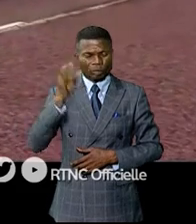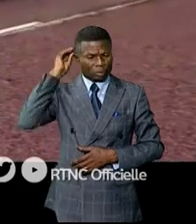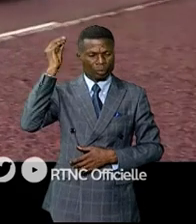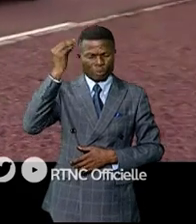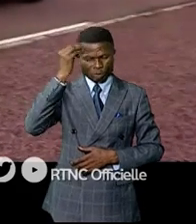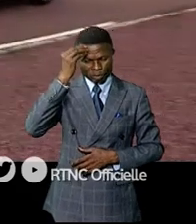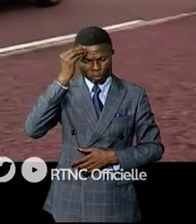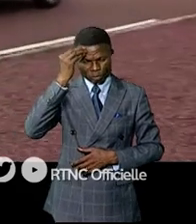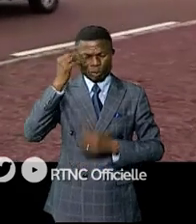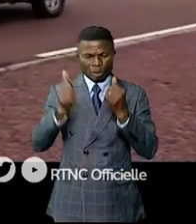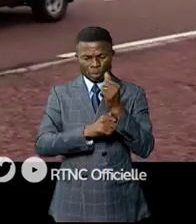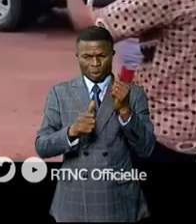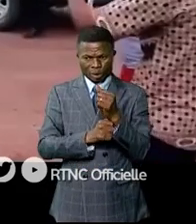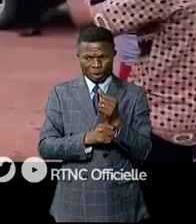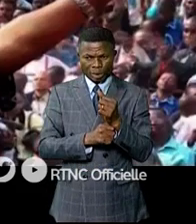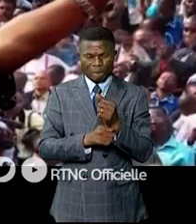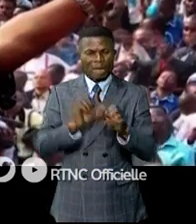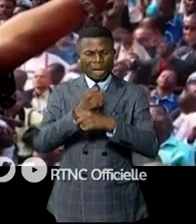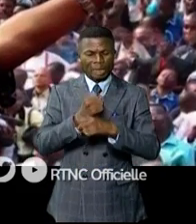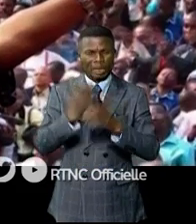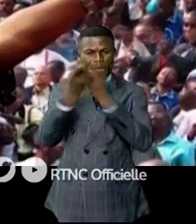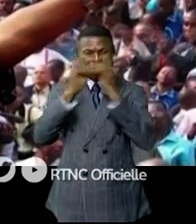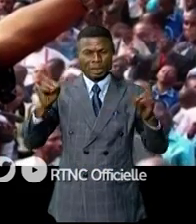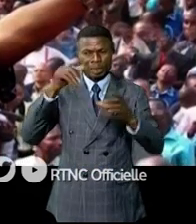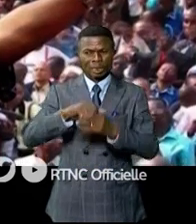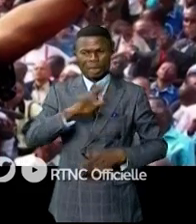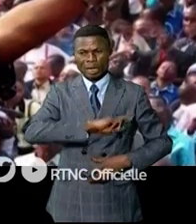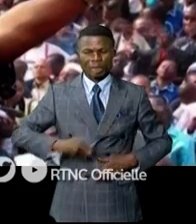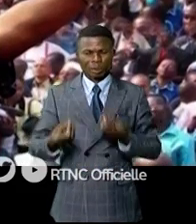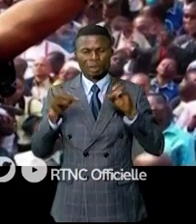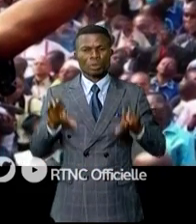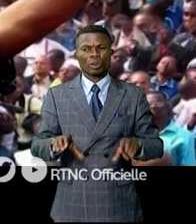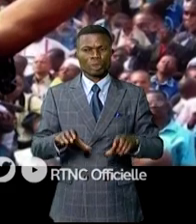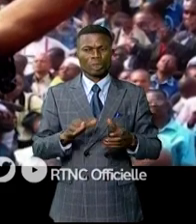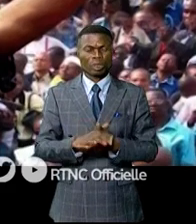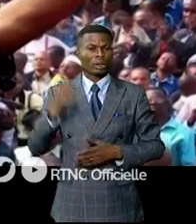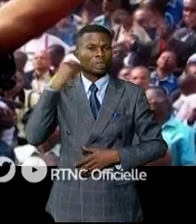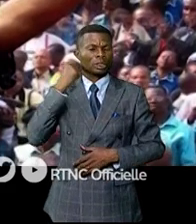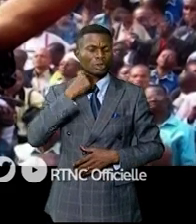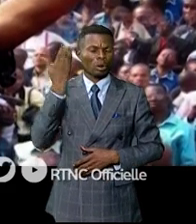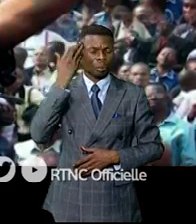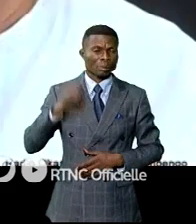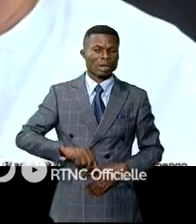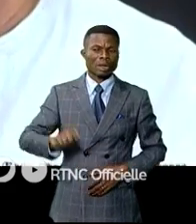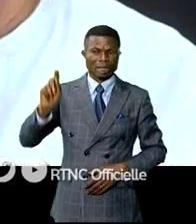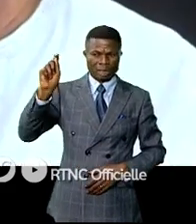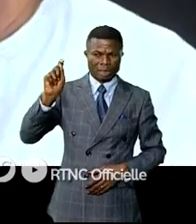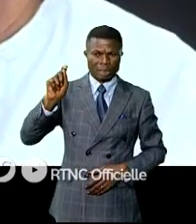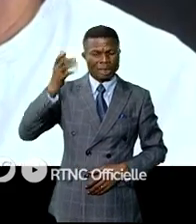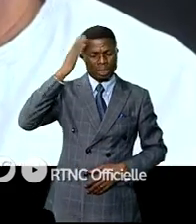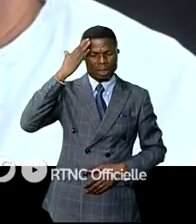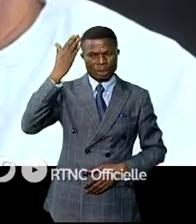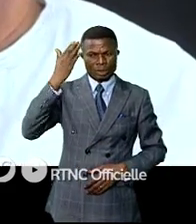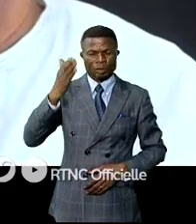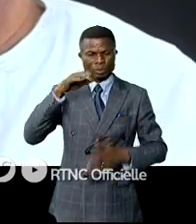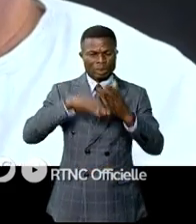à celui qui a incarné la démocratie en République démocratique du Congo, le docteur Étienne Tshisekedi Dérèse Mémoire.